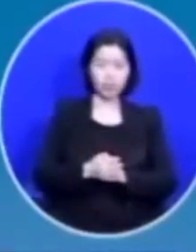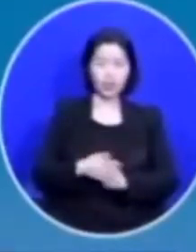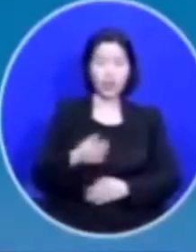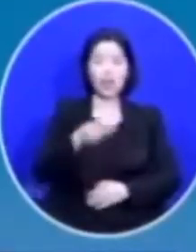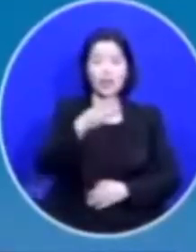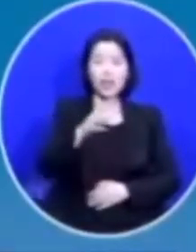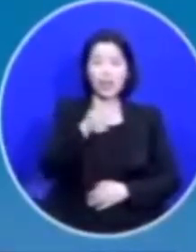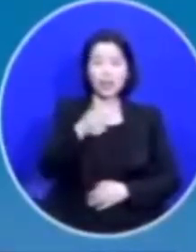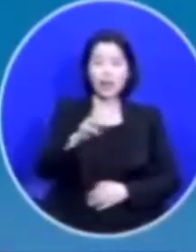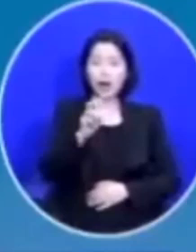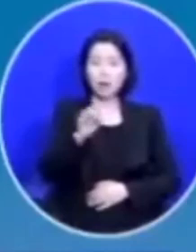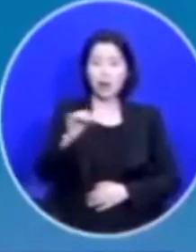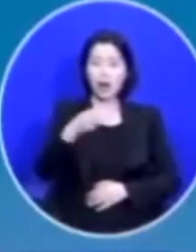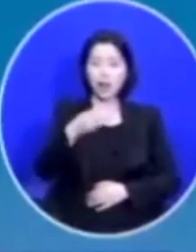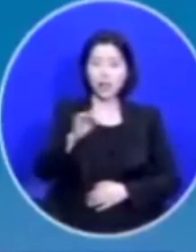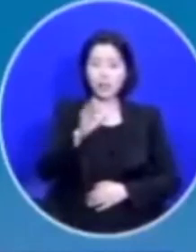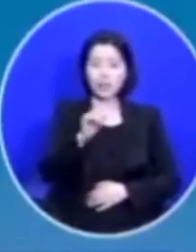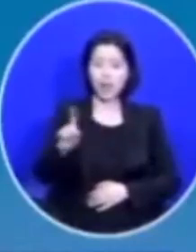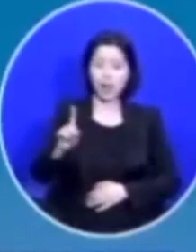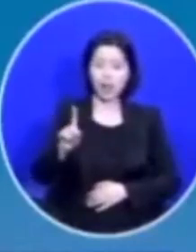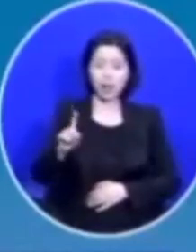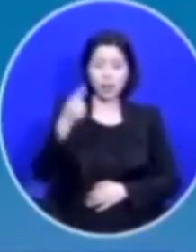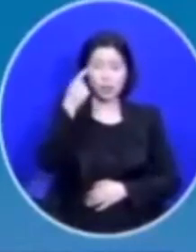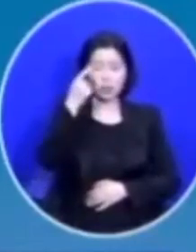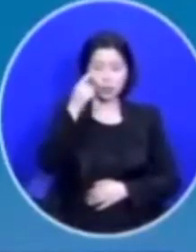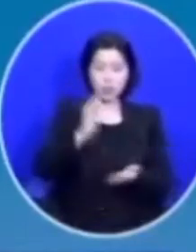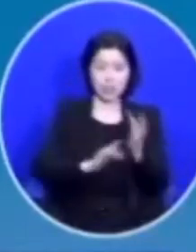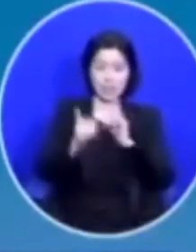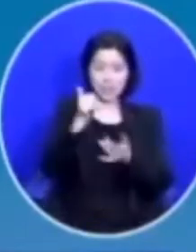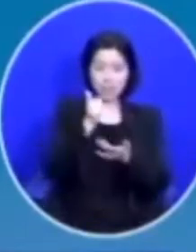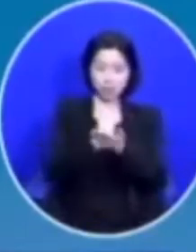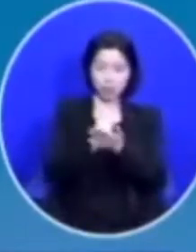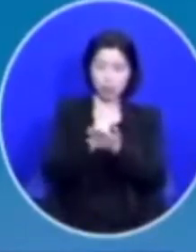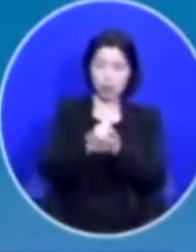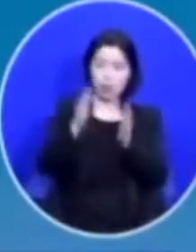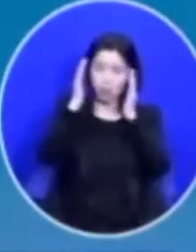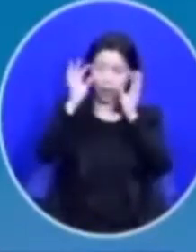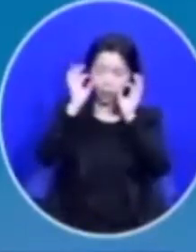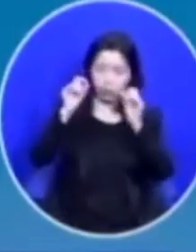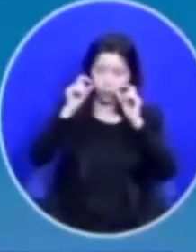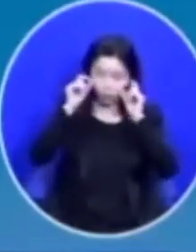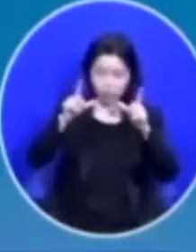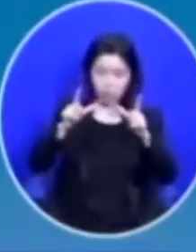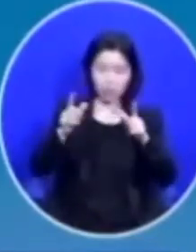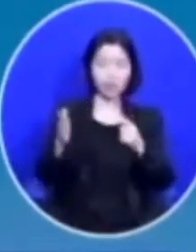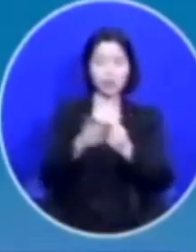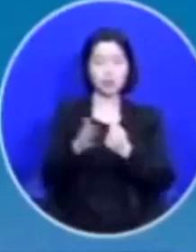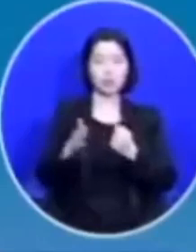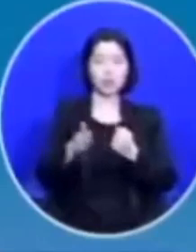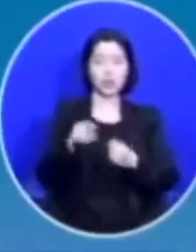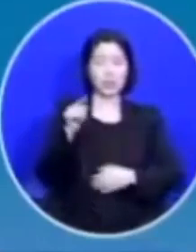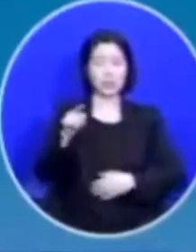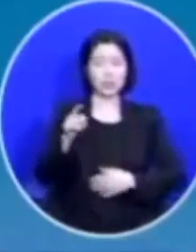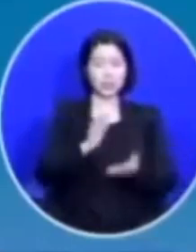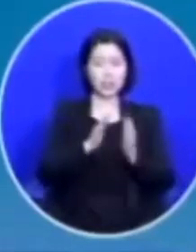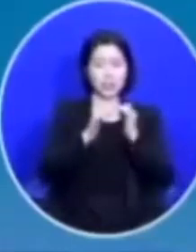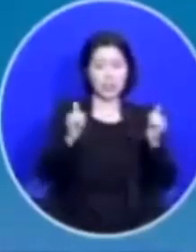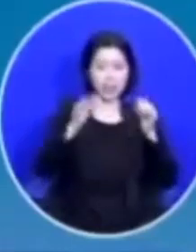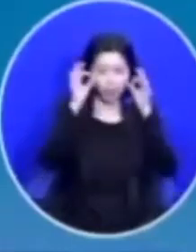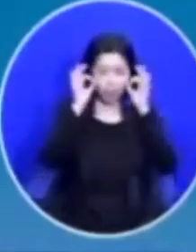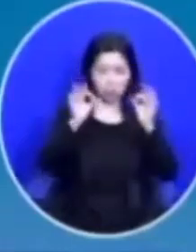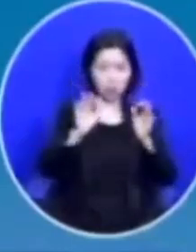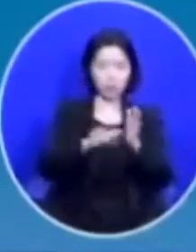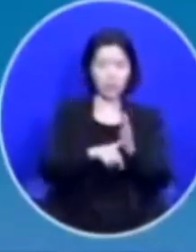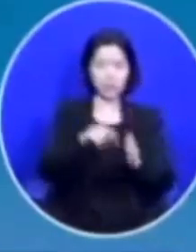배나 마리아의 눈이 예수님을 바라보는 눈이 열리니까 그는 사람들이 볼 때는 이